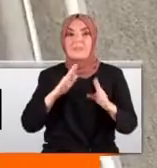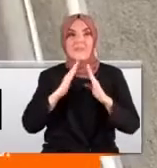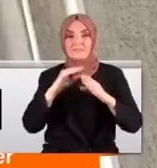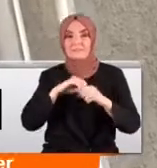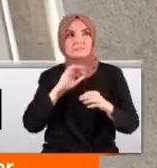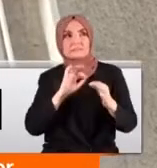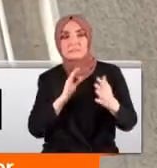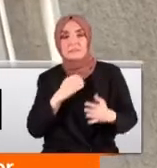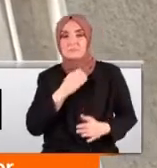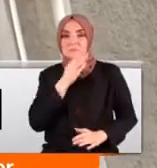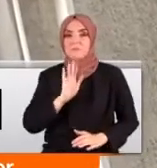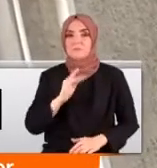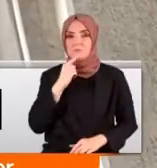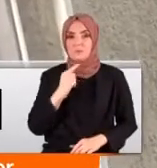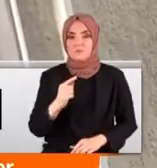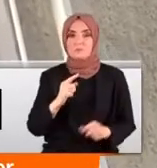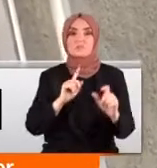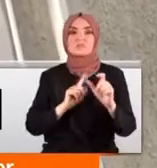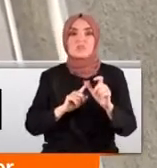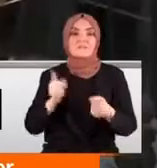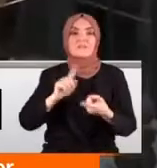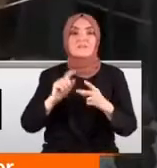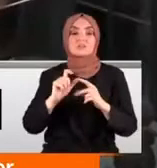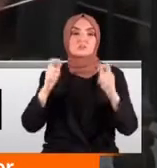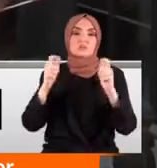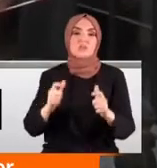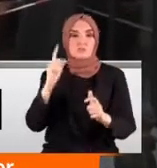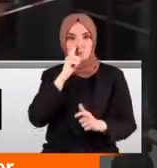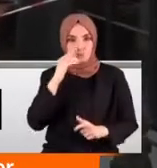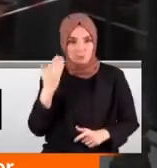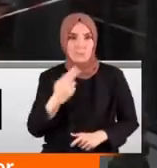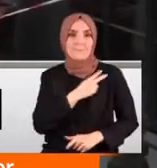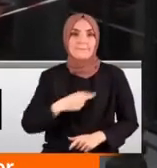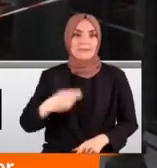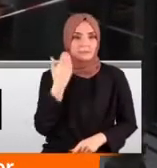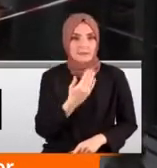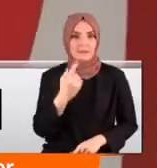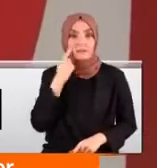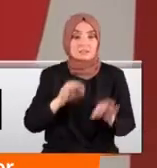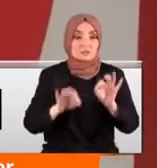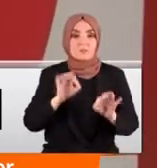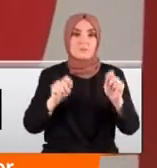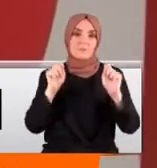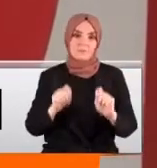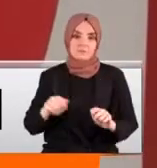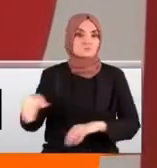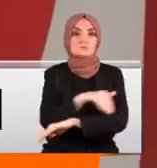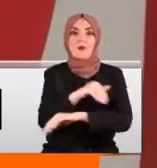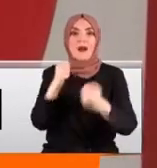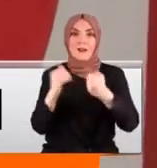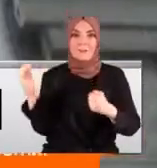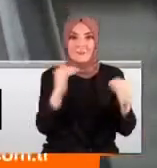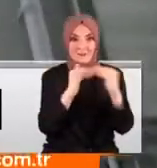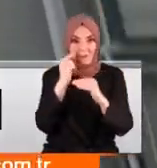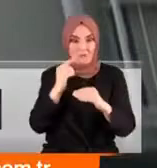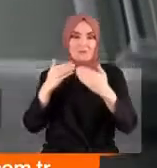Hem Çevre ve Şehircilik Müdürlüğü hem de belediye inceleme başlattı. Sokak araç trafiğine kapatıldı. Yaya geçişi de kontrollü